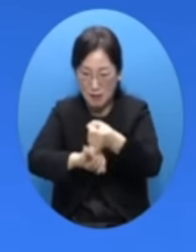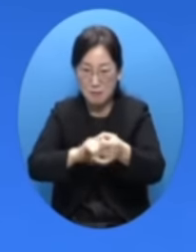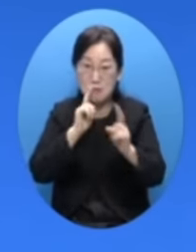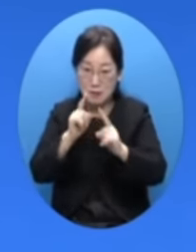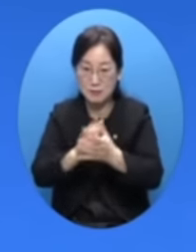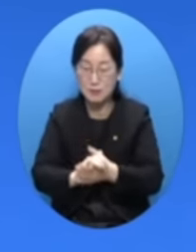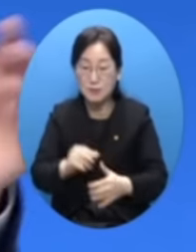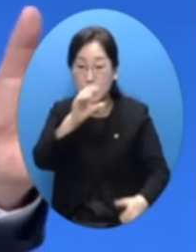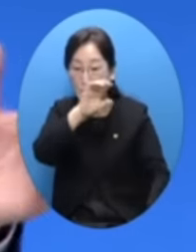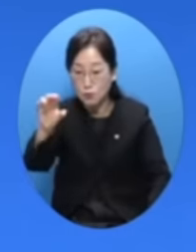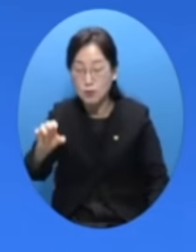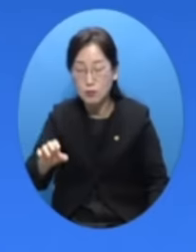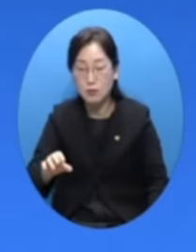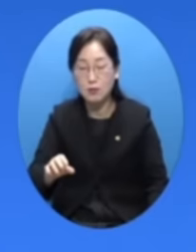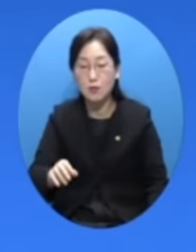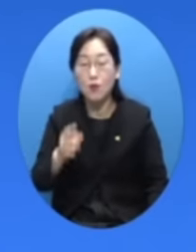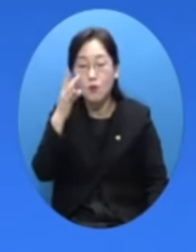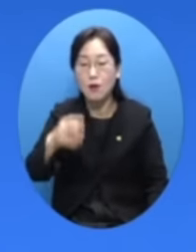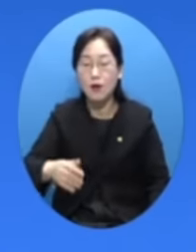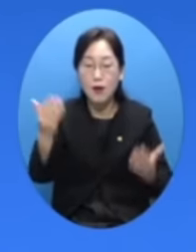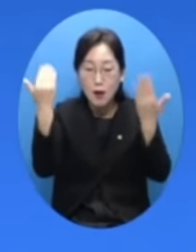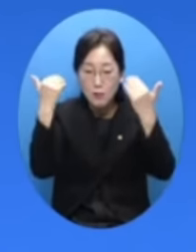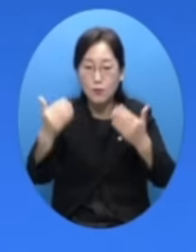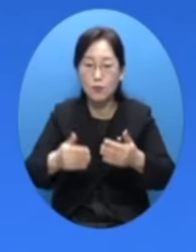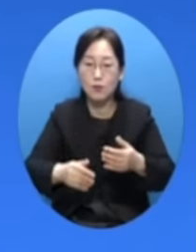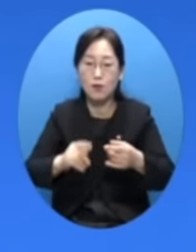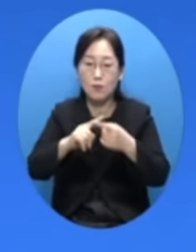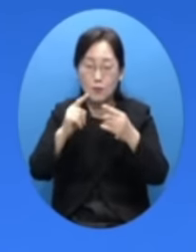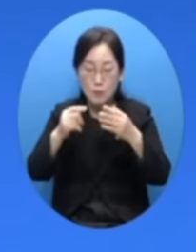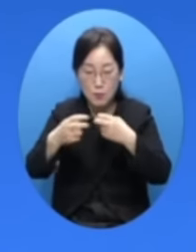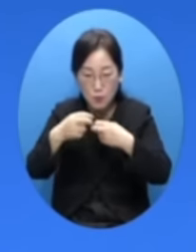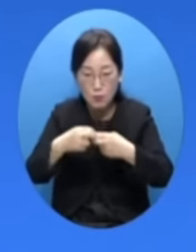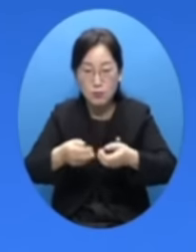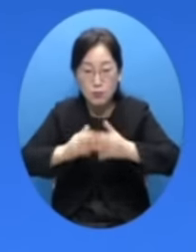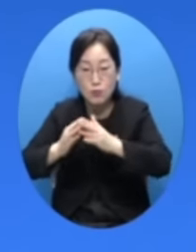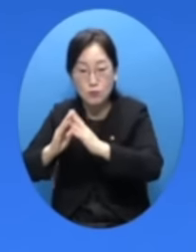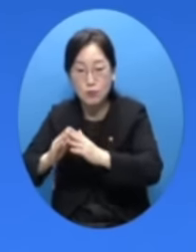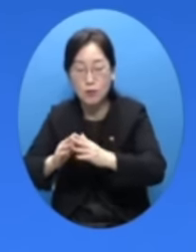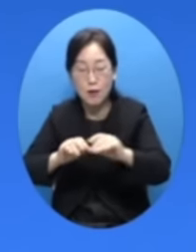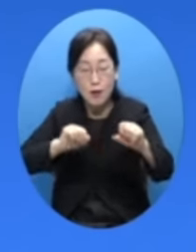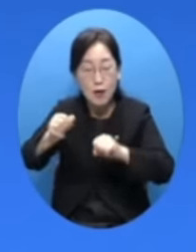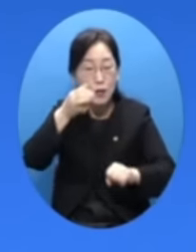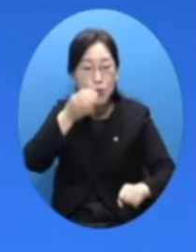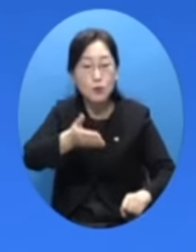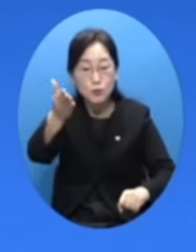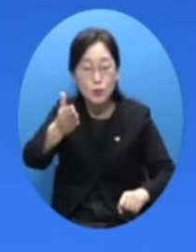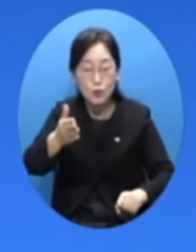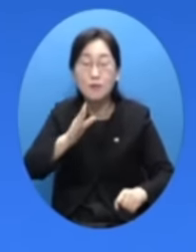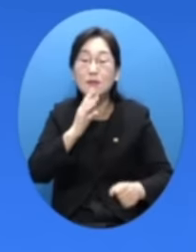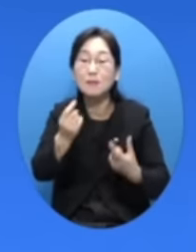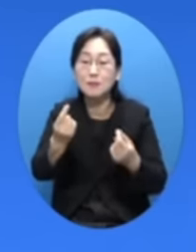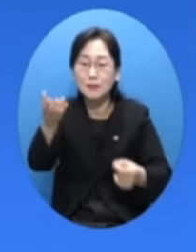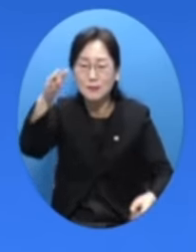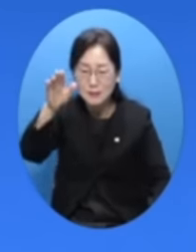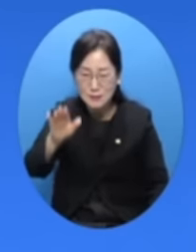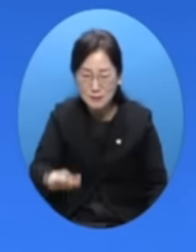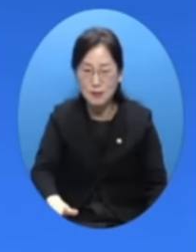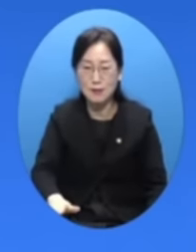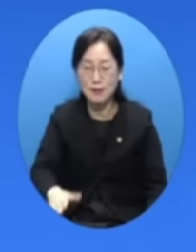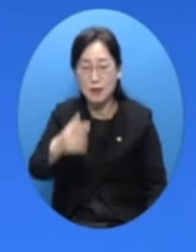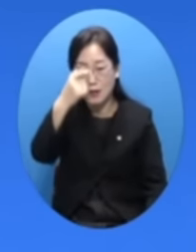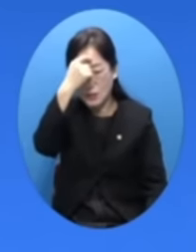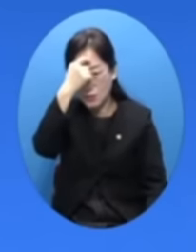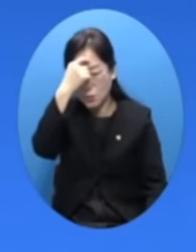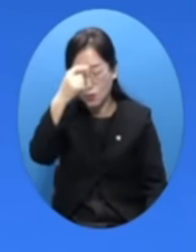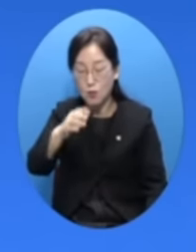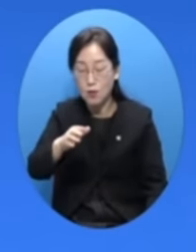것마다 병원도 세우고 학교도 세우고 많은 행위를 행위로 열매 맺는 것은 인정합니다. 그러나 근본적인 기독교 진리를